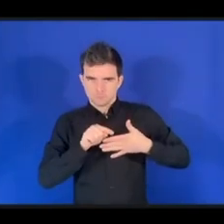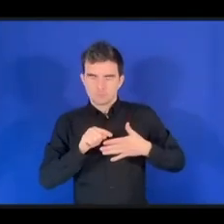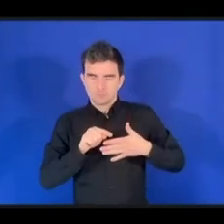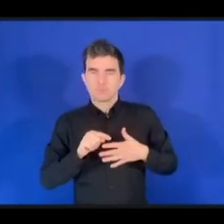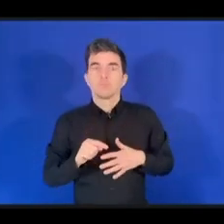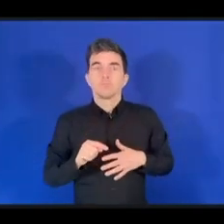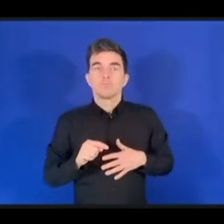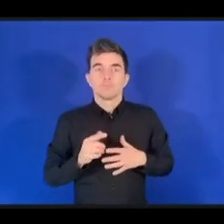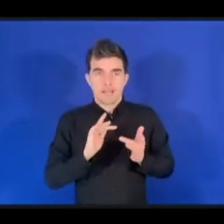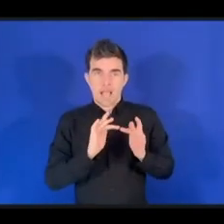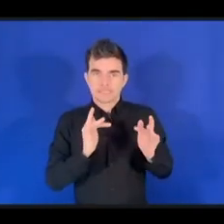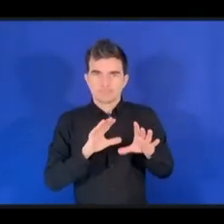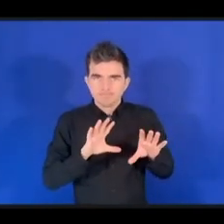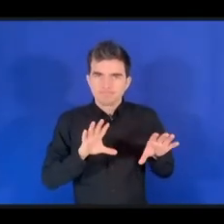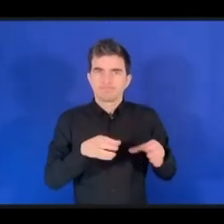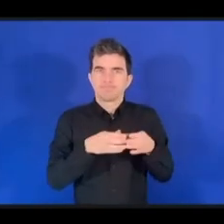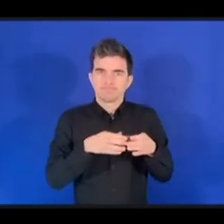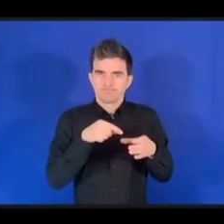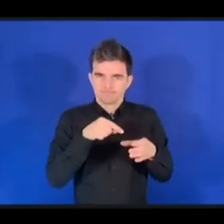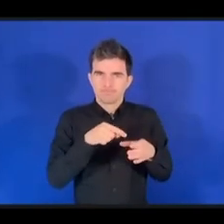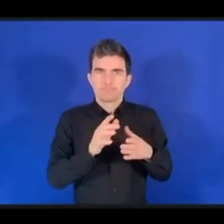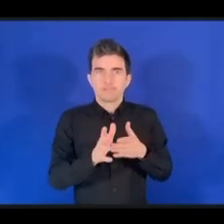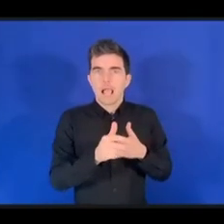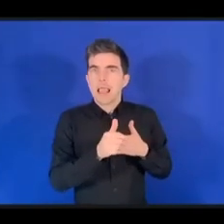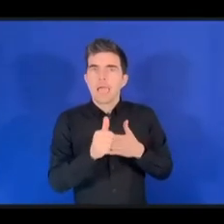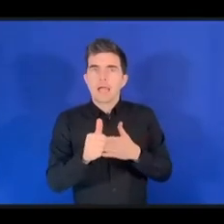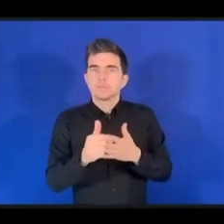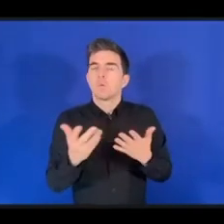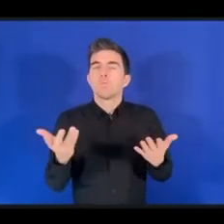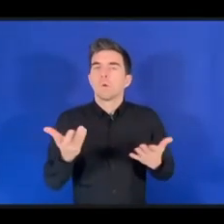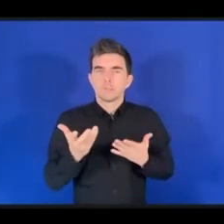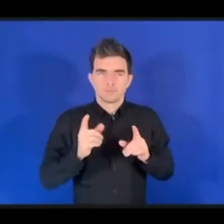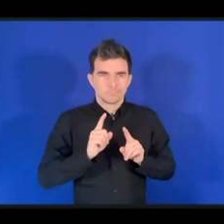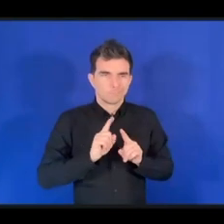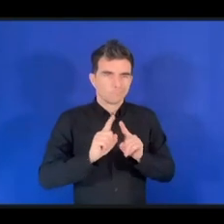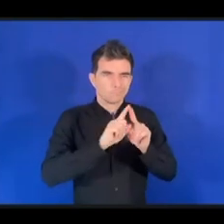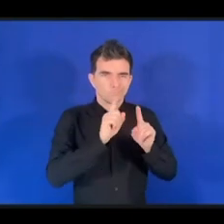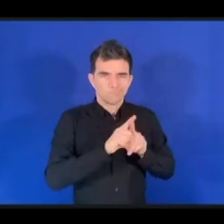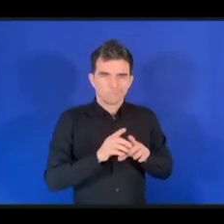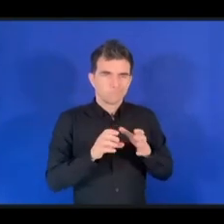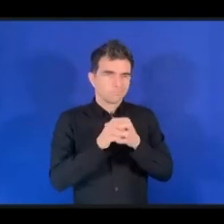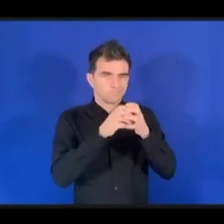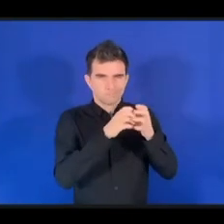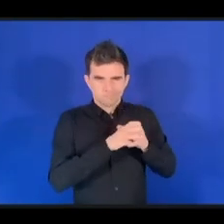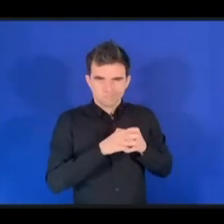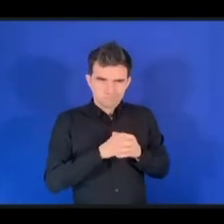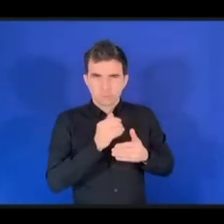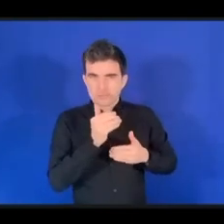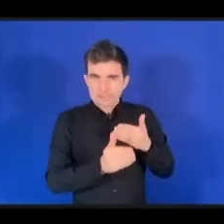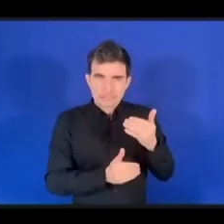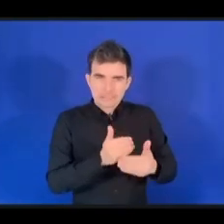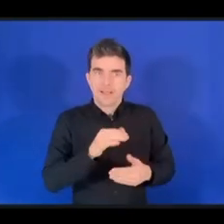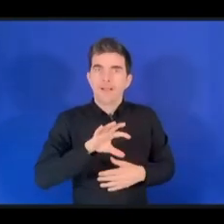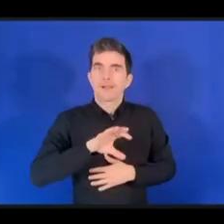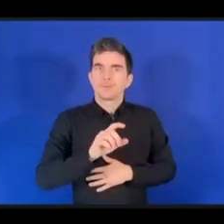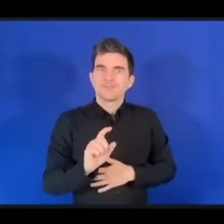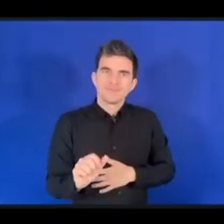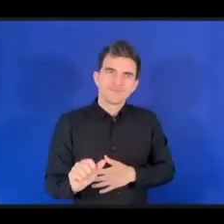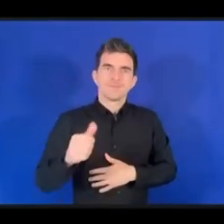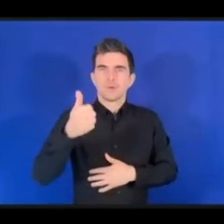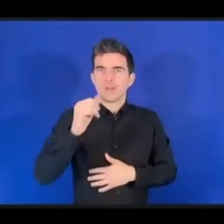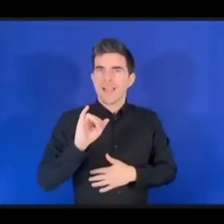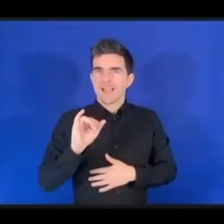au FGI nous avons lancé une discussion fructueuse sur différents sujets notamment la question de savoir